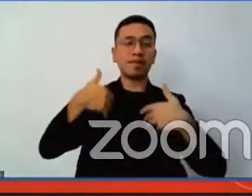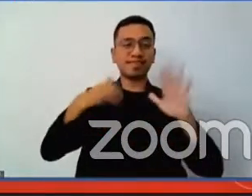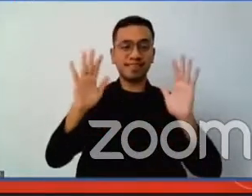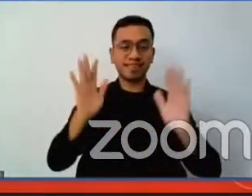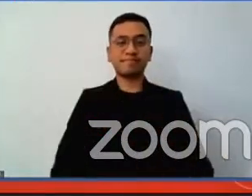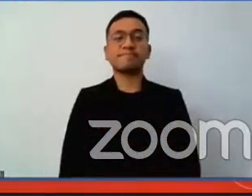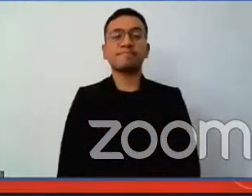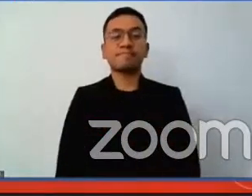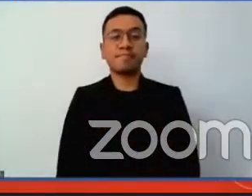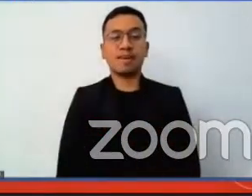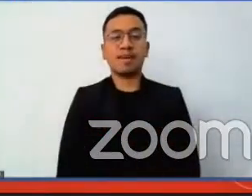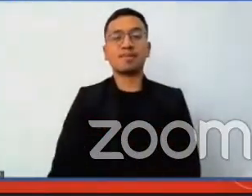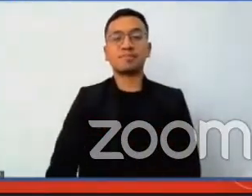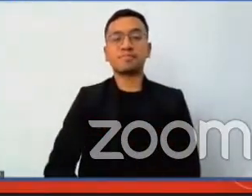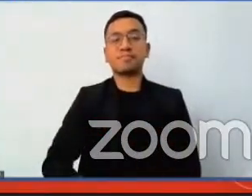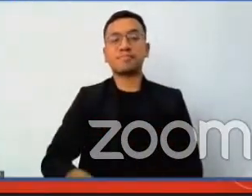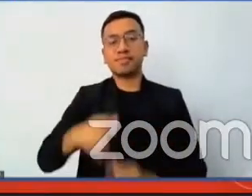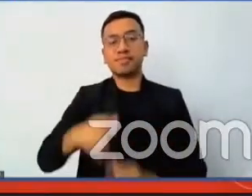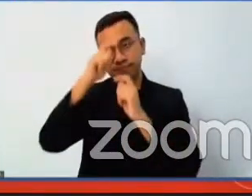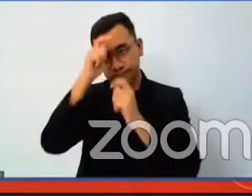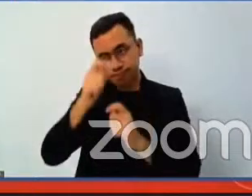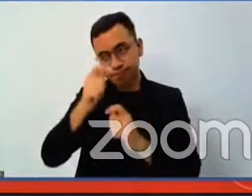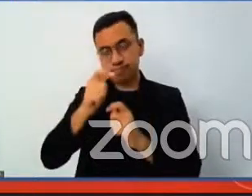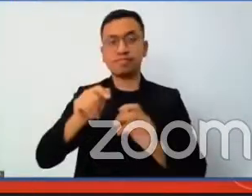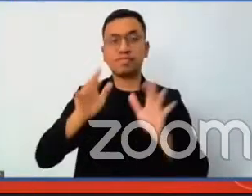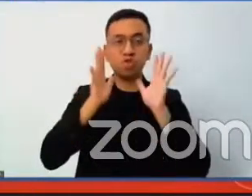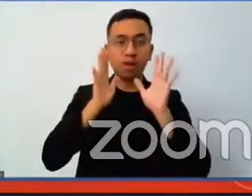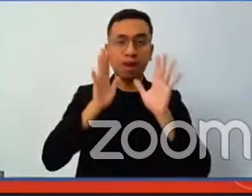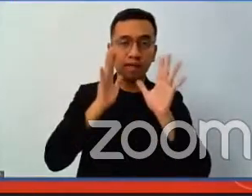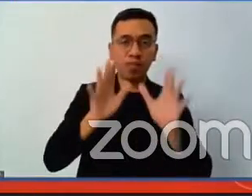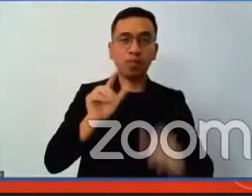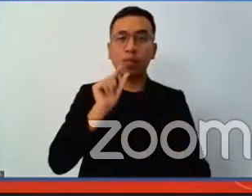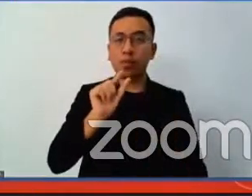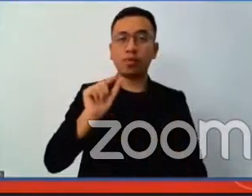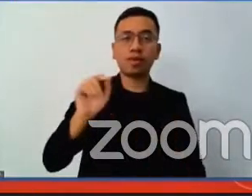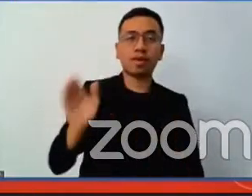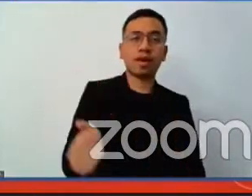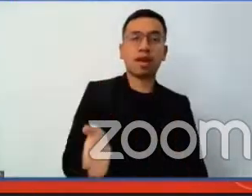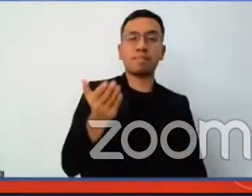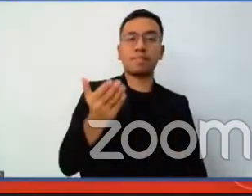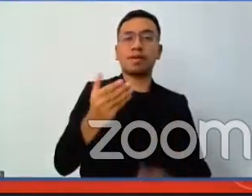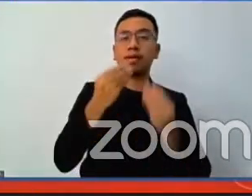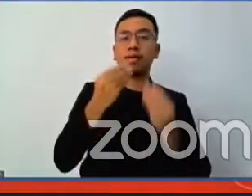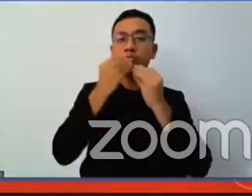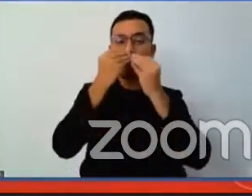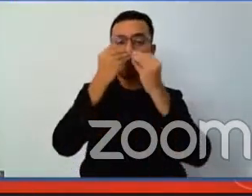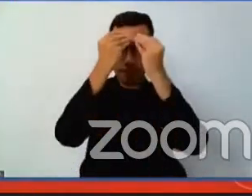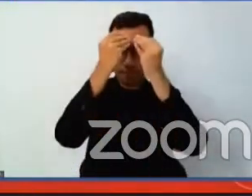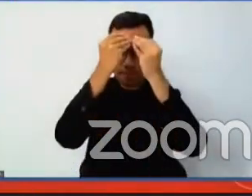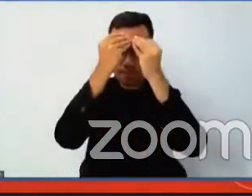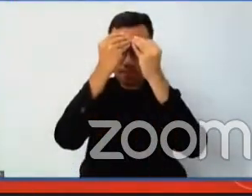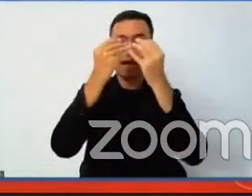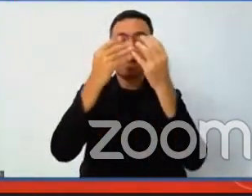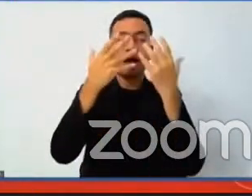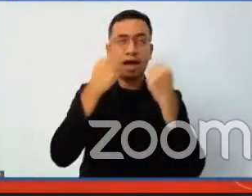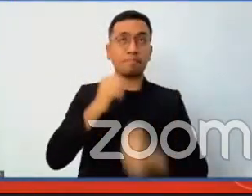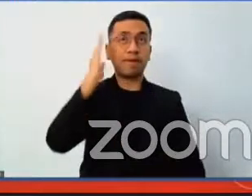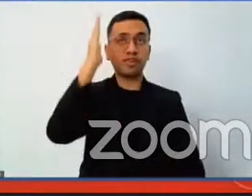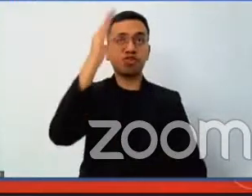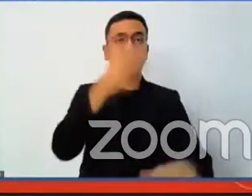besar kita Muhammad sallallahu alaihi wasallam. Semoga kita mendapat syafaat di hari akhir